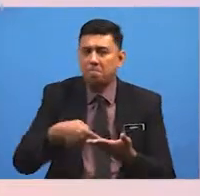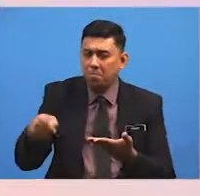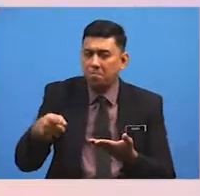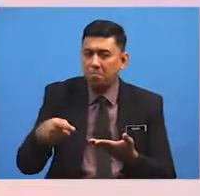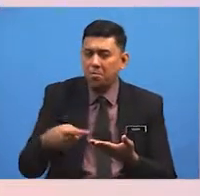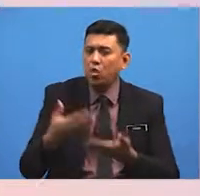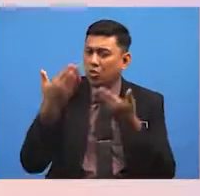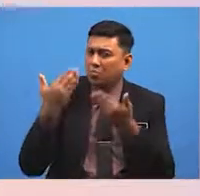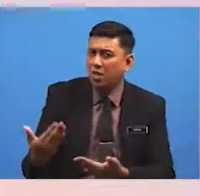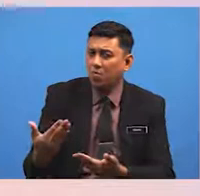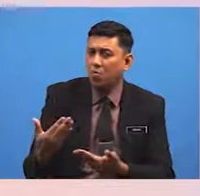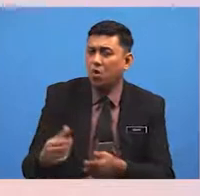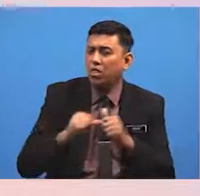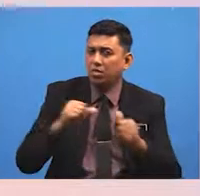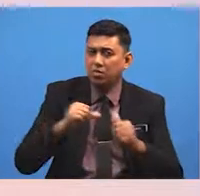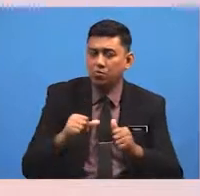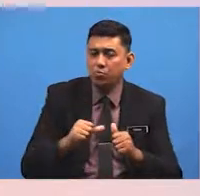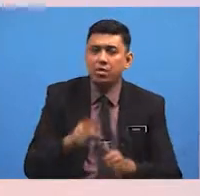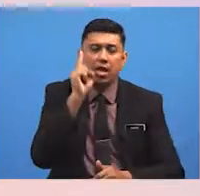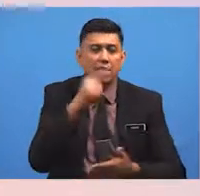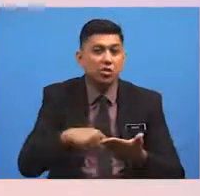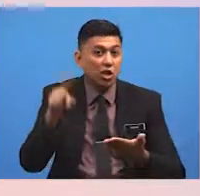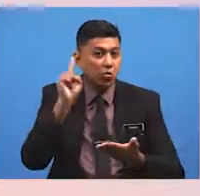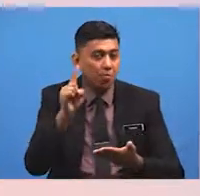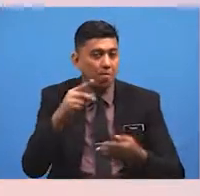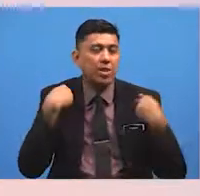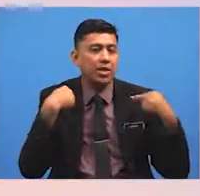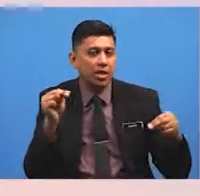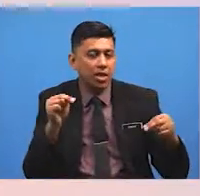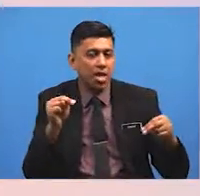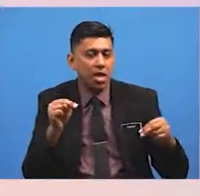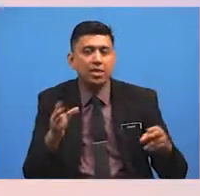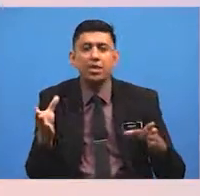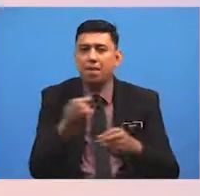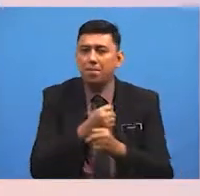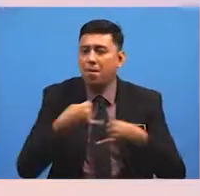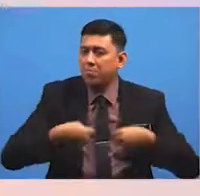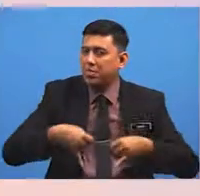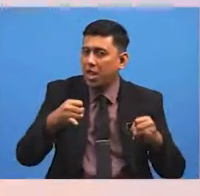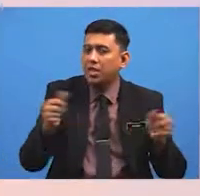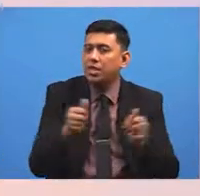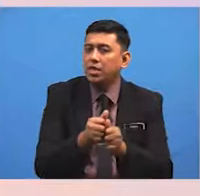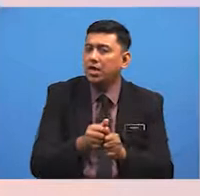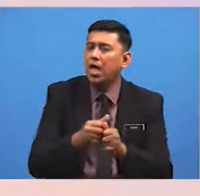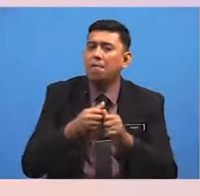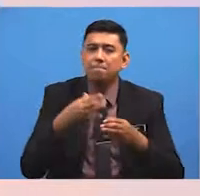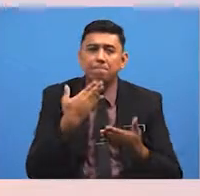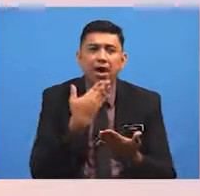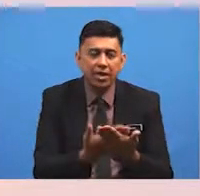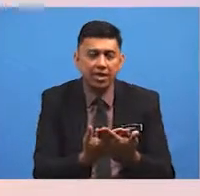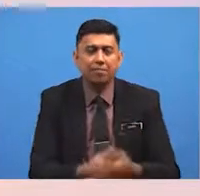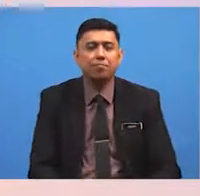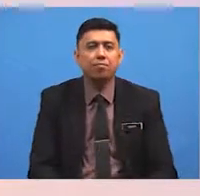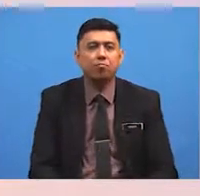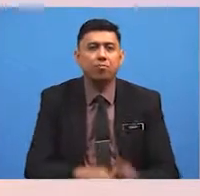menampung equibity sesuatu penjagaan agar dapat berjalan dengan lancar contohnya